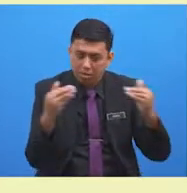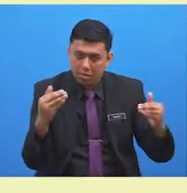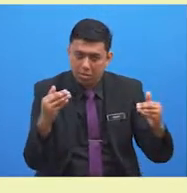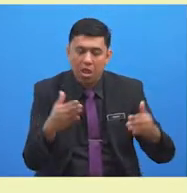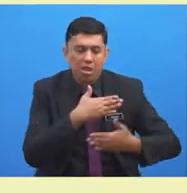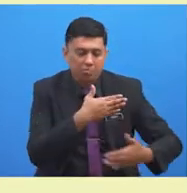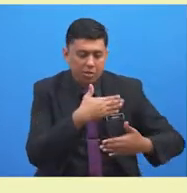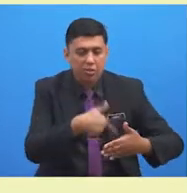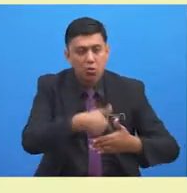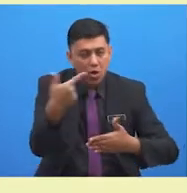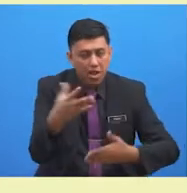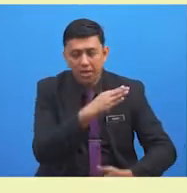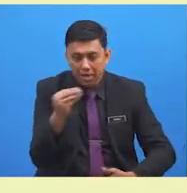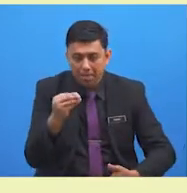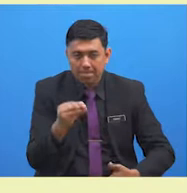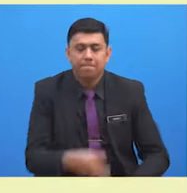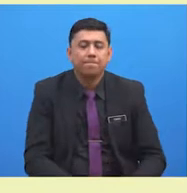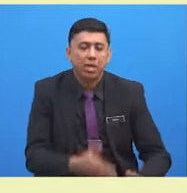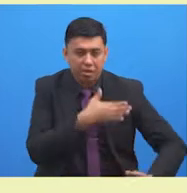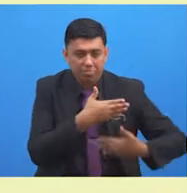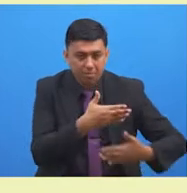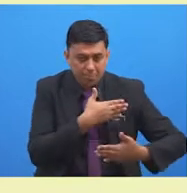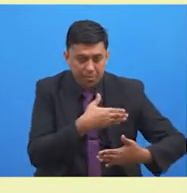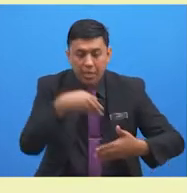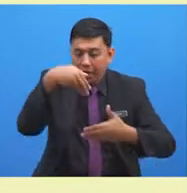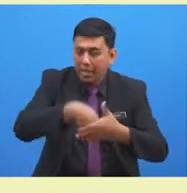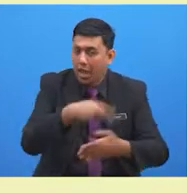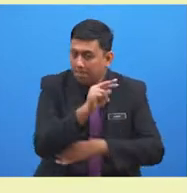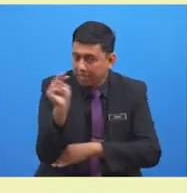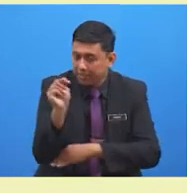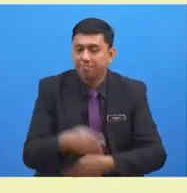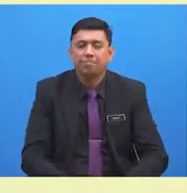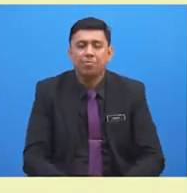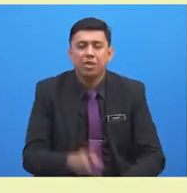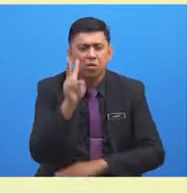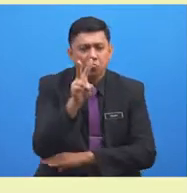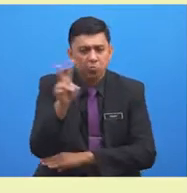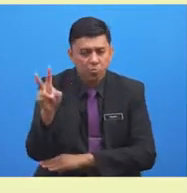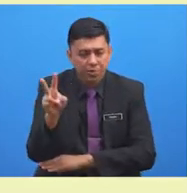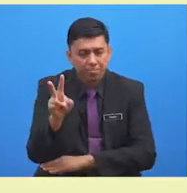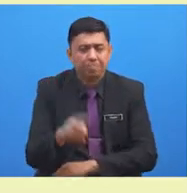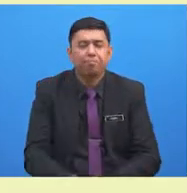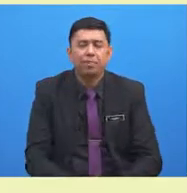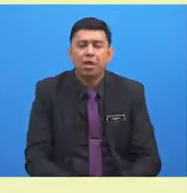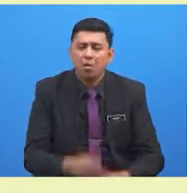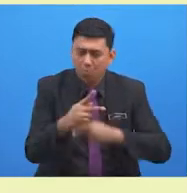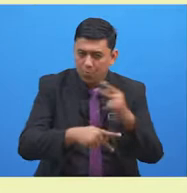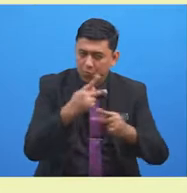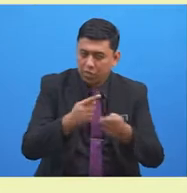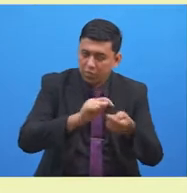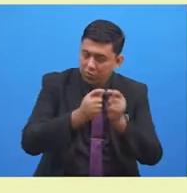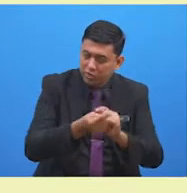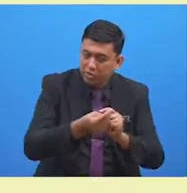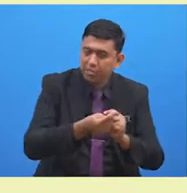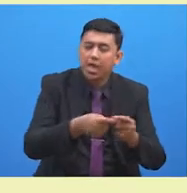dan fasa respirasi dalaman. Kedua-dua fasa ini melibatkan proses pertukaran gas oksigen